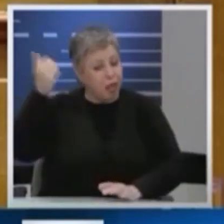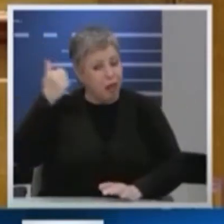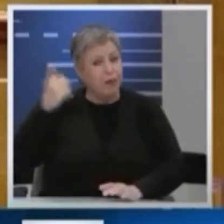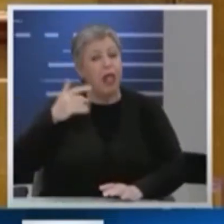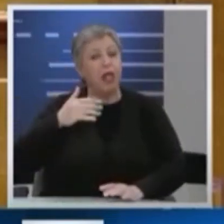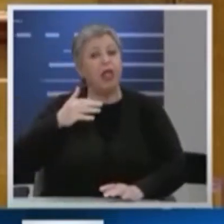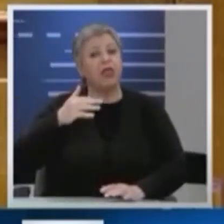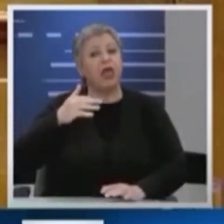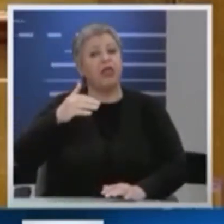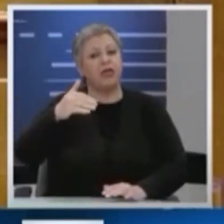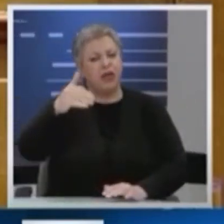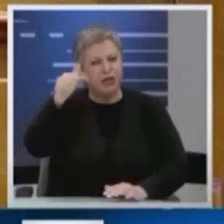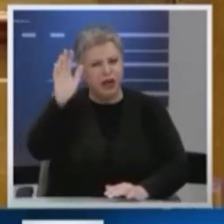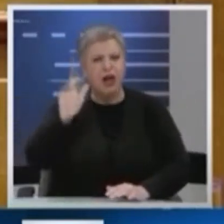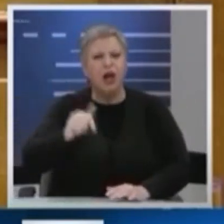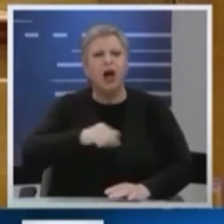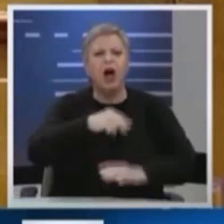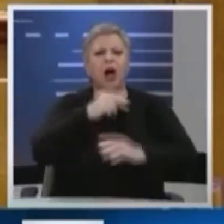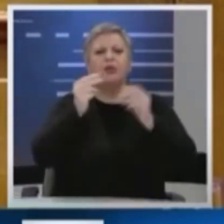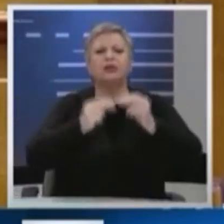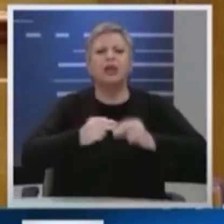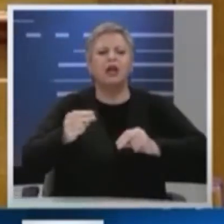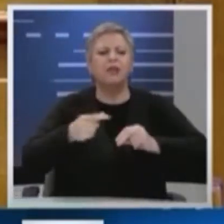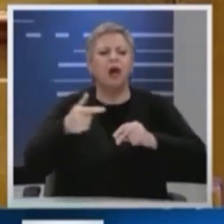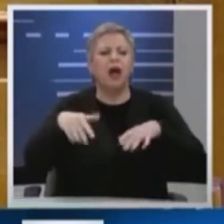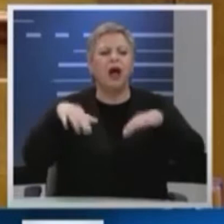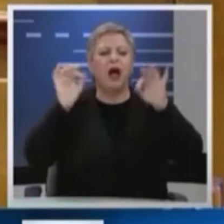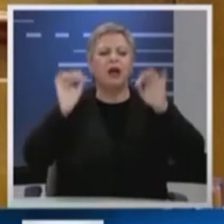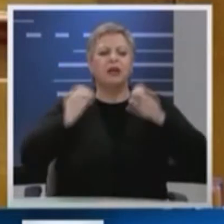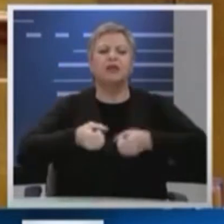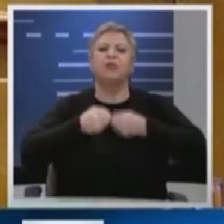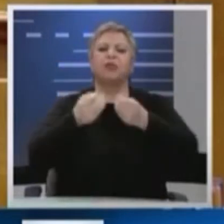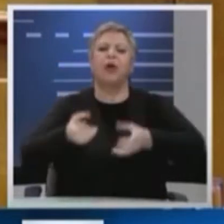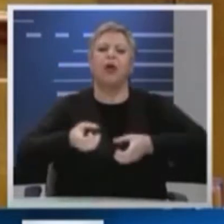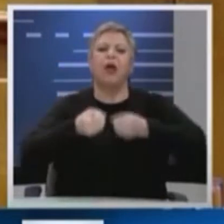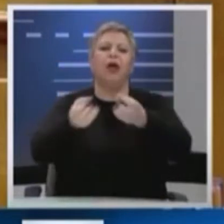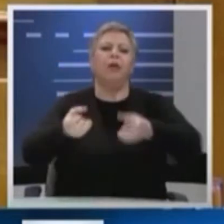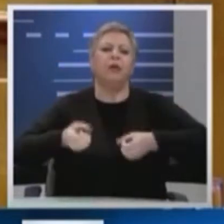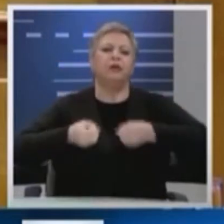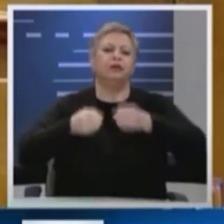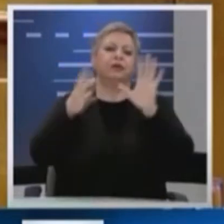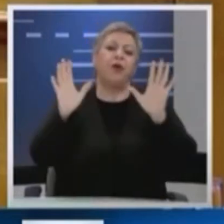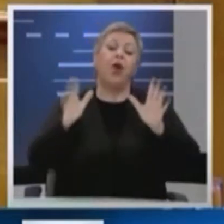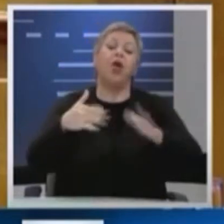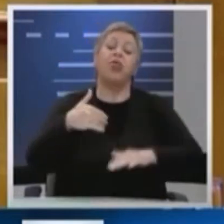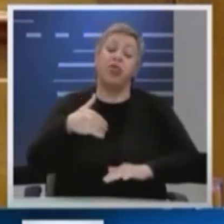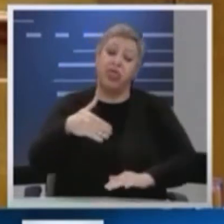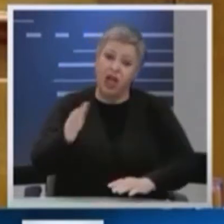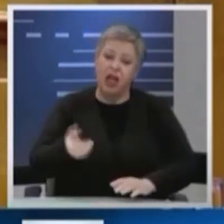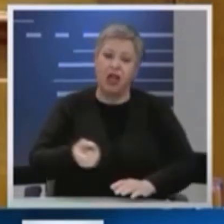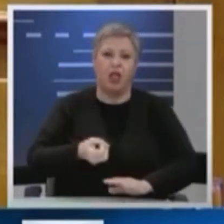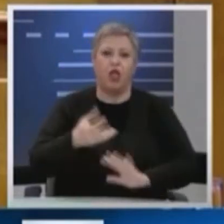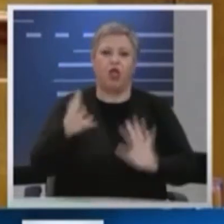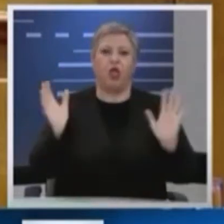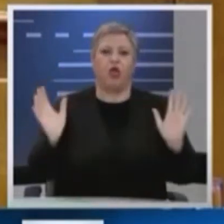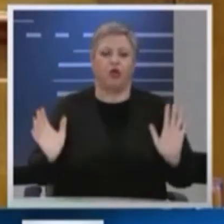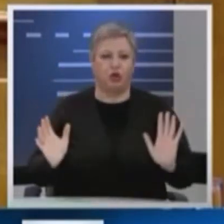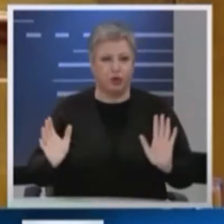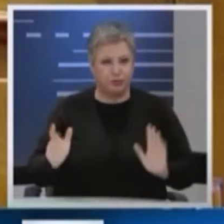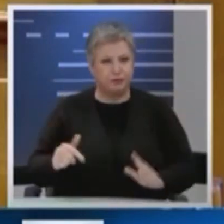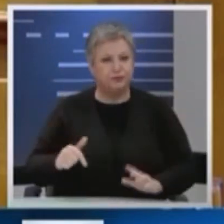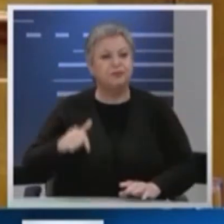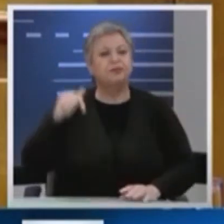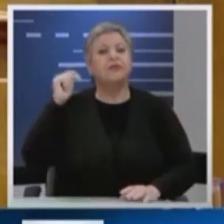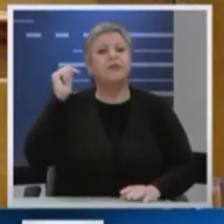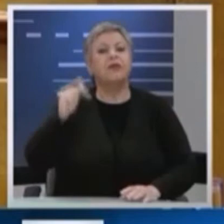μια προεκλογική περίοδο με κύριο όπλο την παροχολογία. Παρακαλώ, ένα λεπτό, κύριε Σκανδαλίδη. Την παροχολογία και